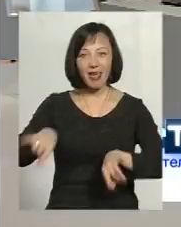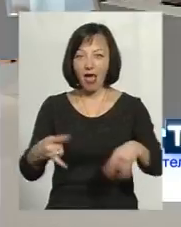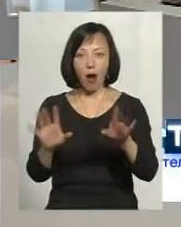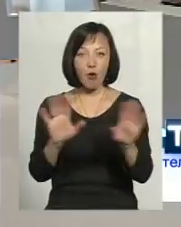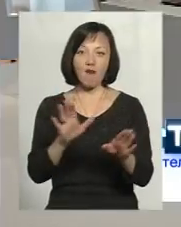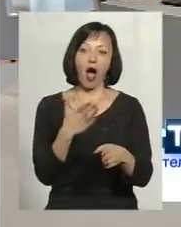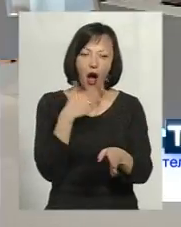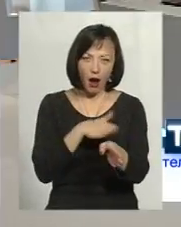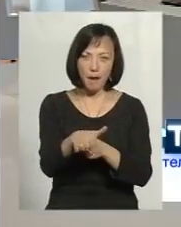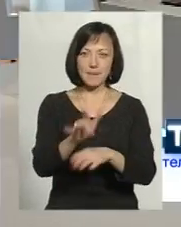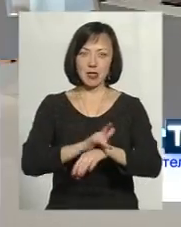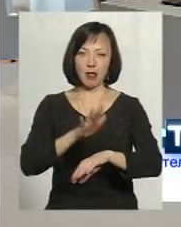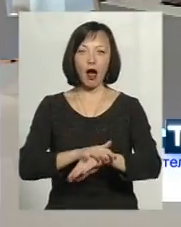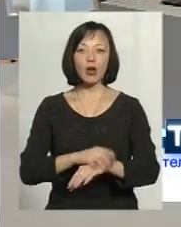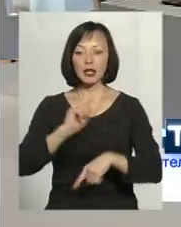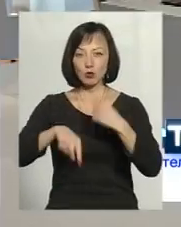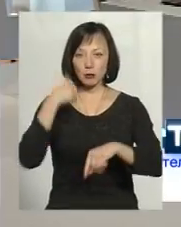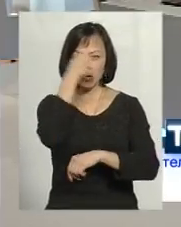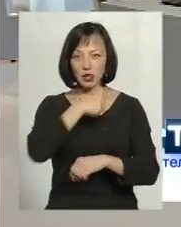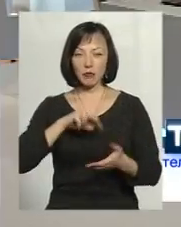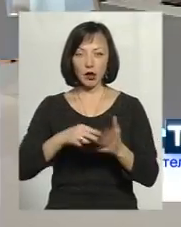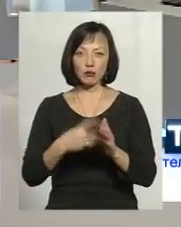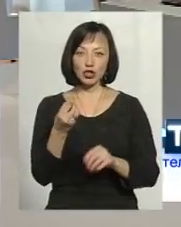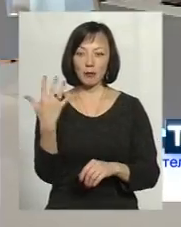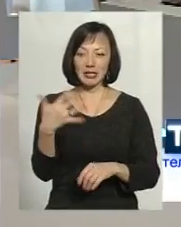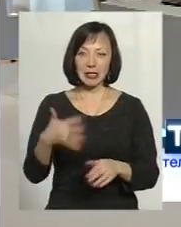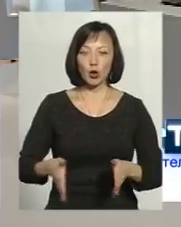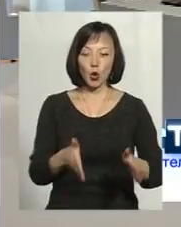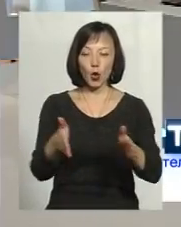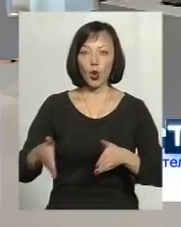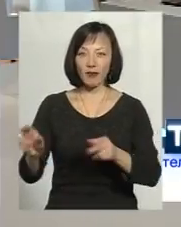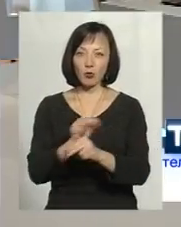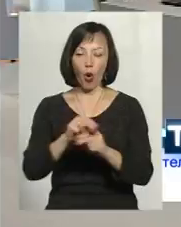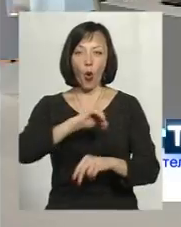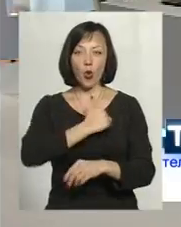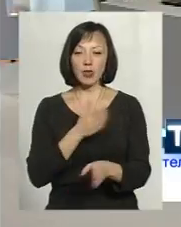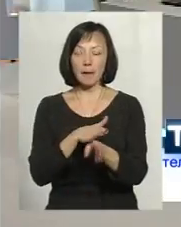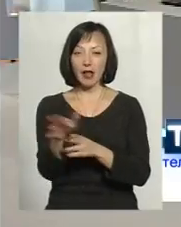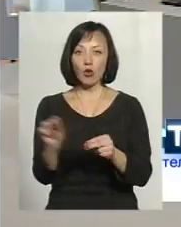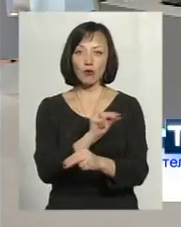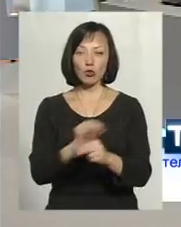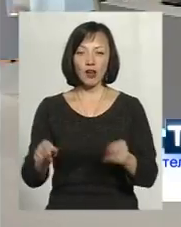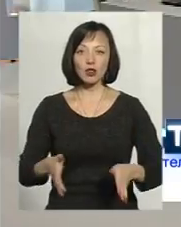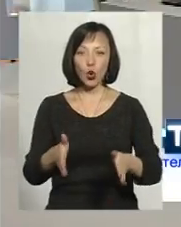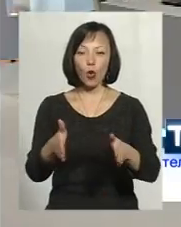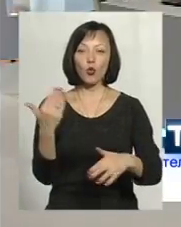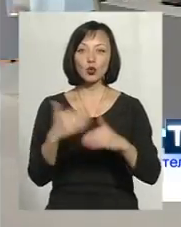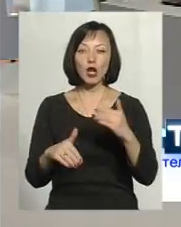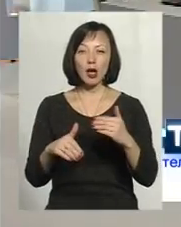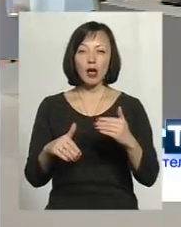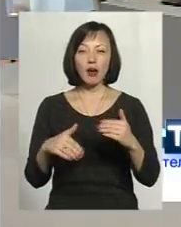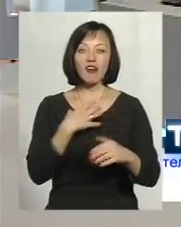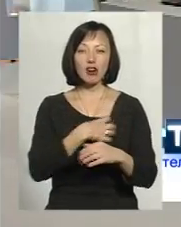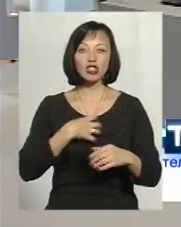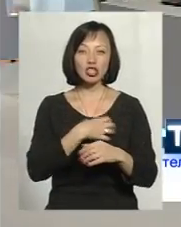а капітально. І на наступний рік плануємо ще, власне, 50 доріг відремонтувати. Причому хочемо капітально ремонтувати дороги вже важливі з